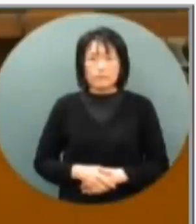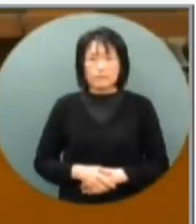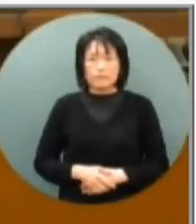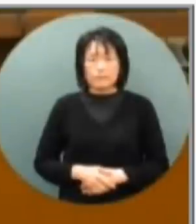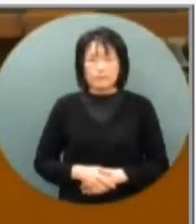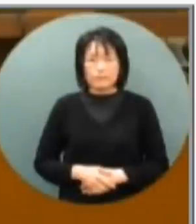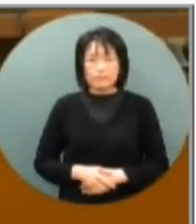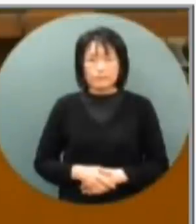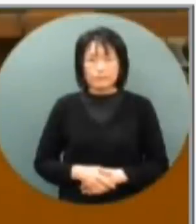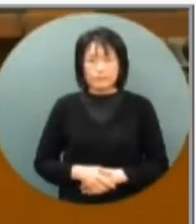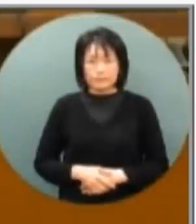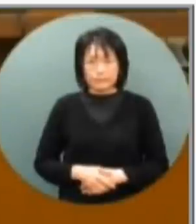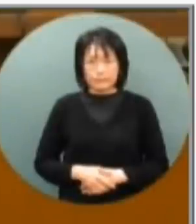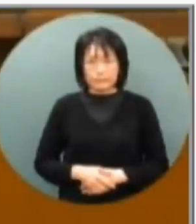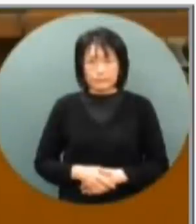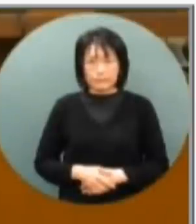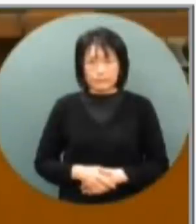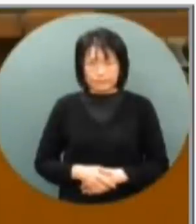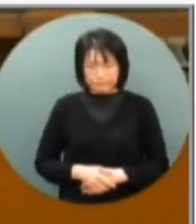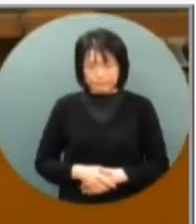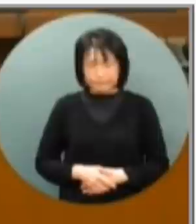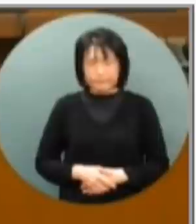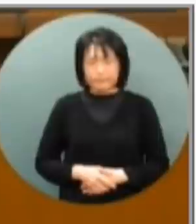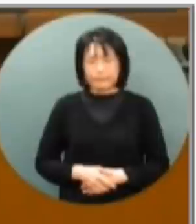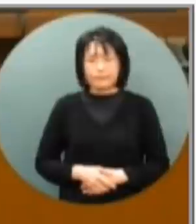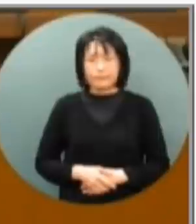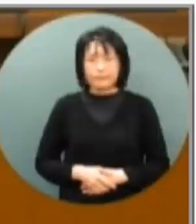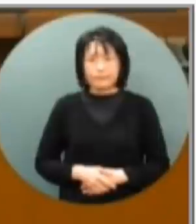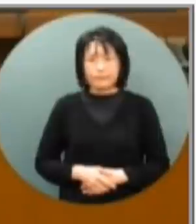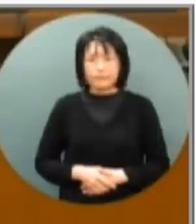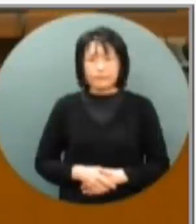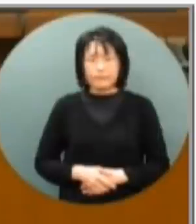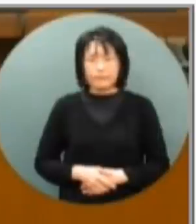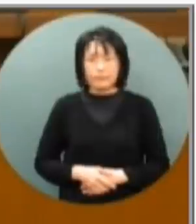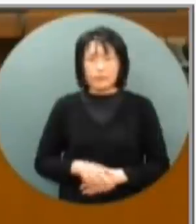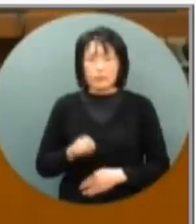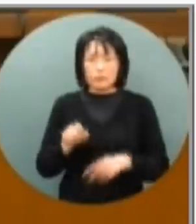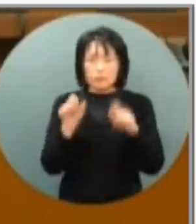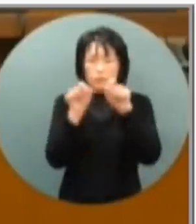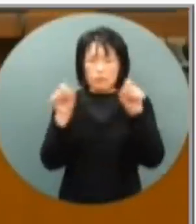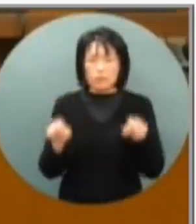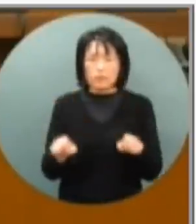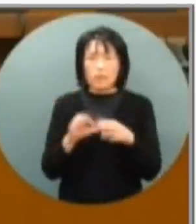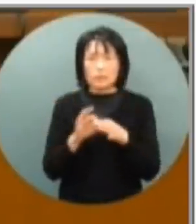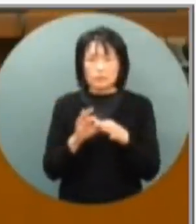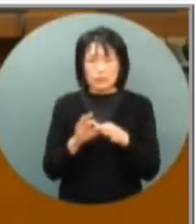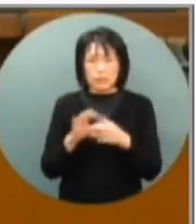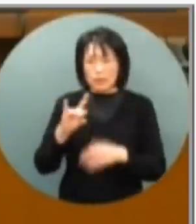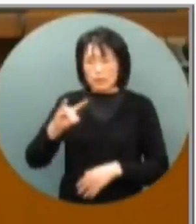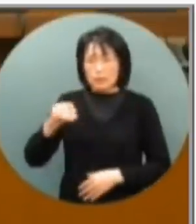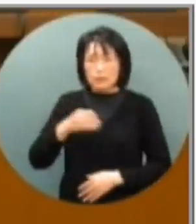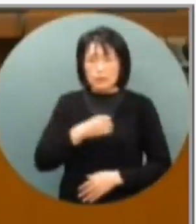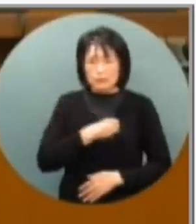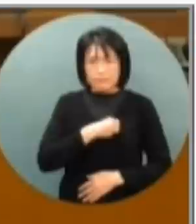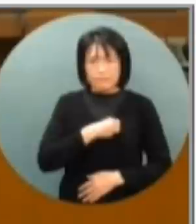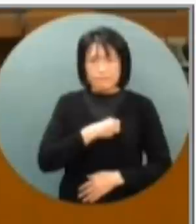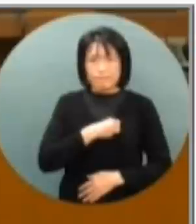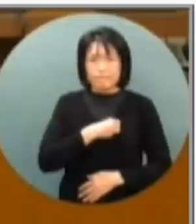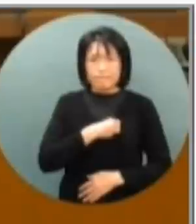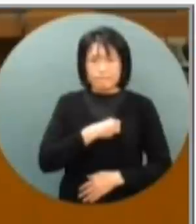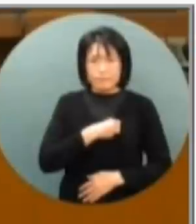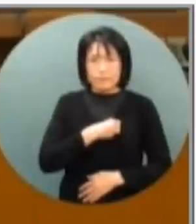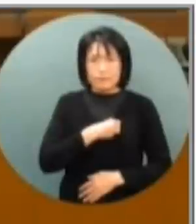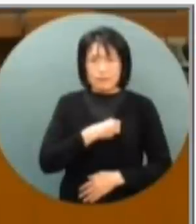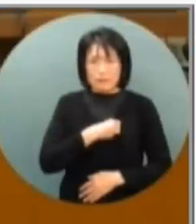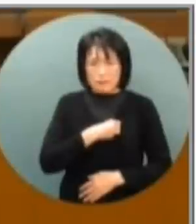吉田議員から重ねてのお言葉がございました。これにつきまして、議員の方から今非常に胸